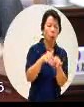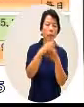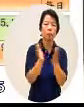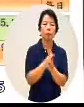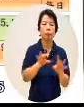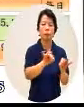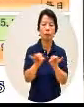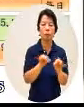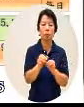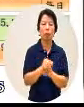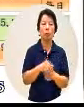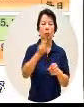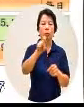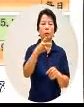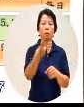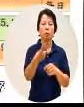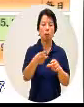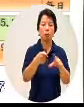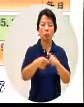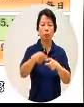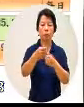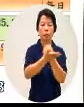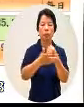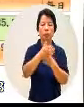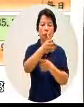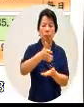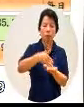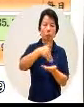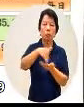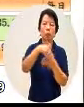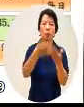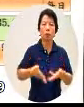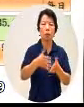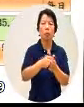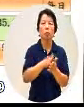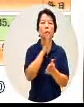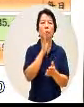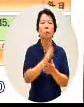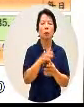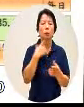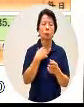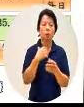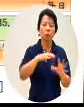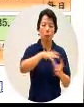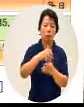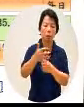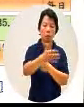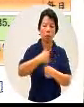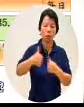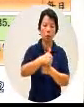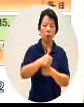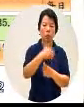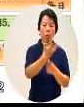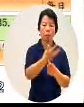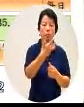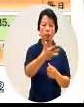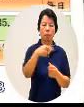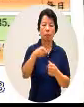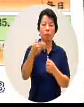頃一月份的用電量十三萬度啊市運組場館十八點九公頃